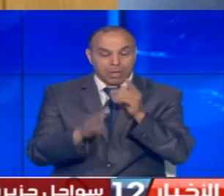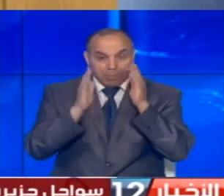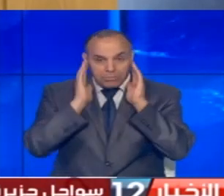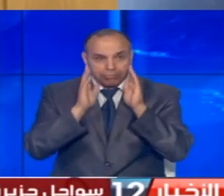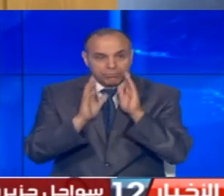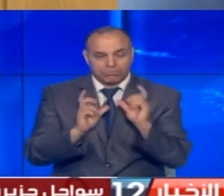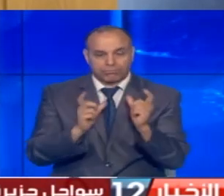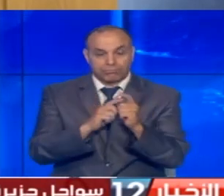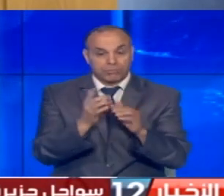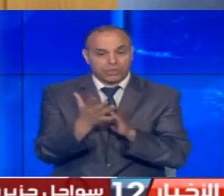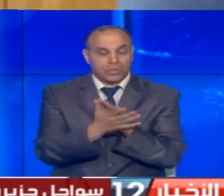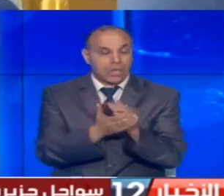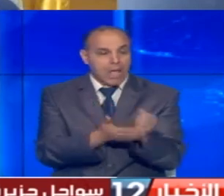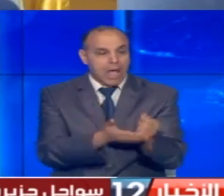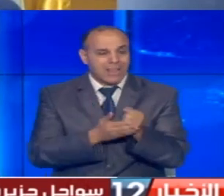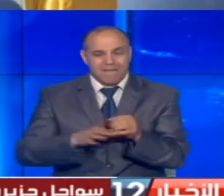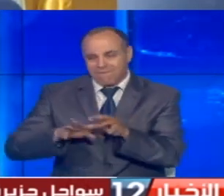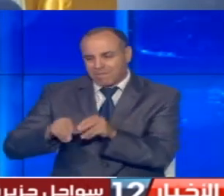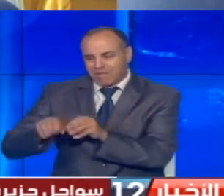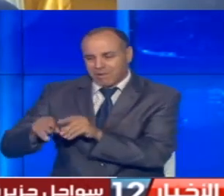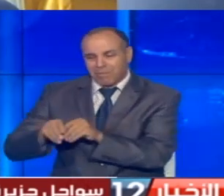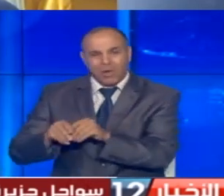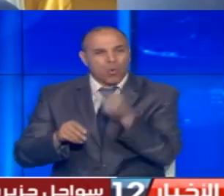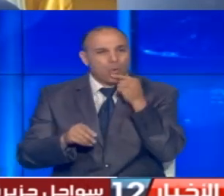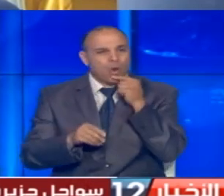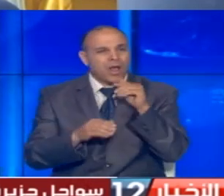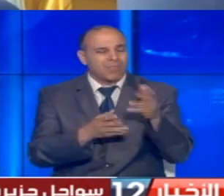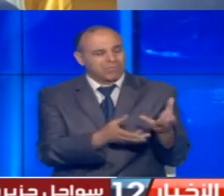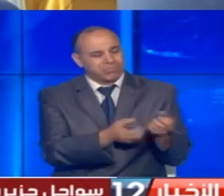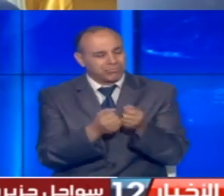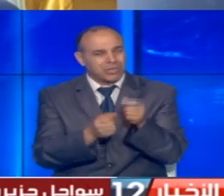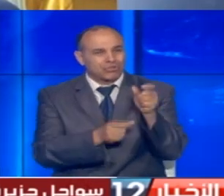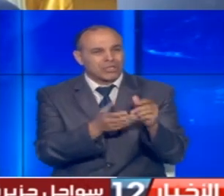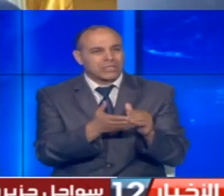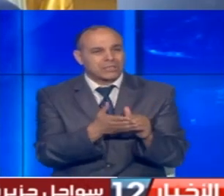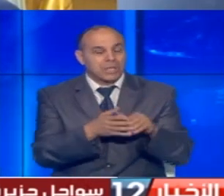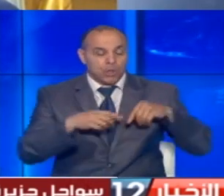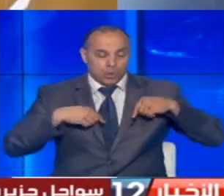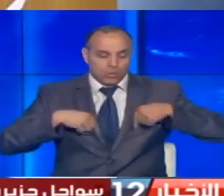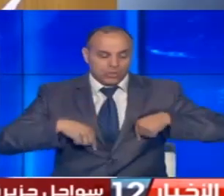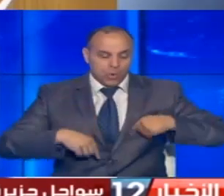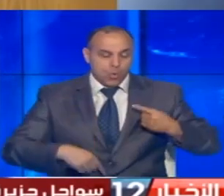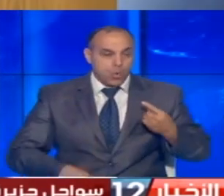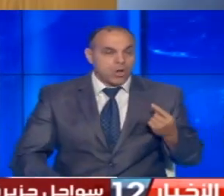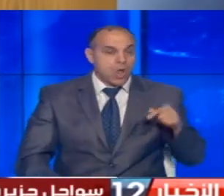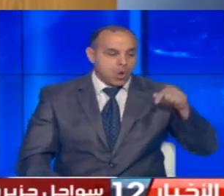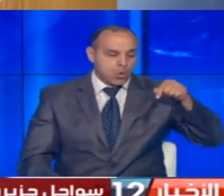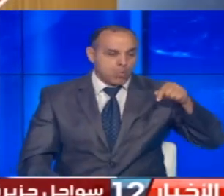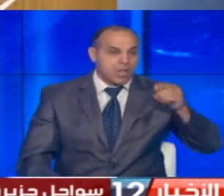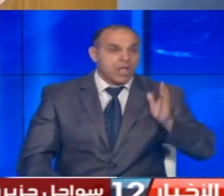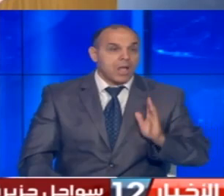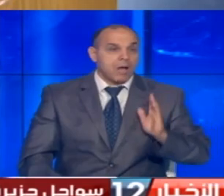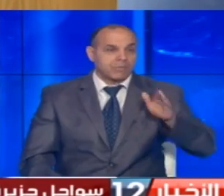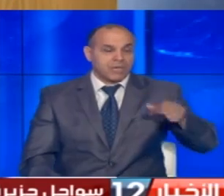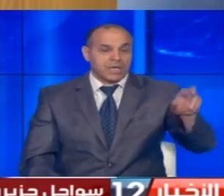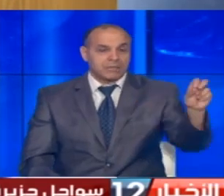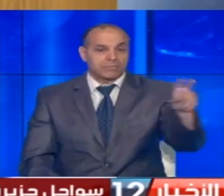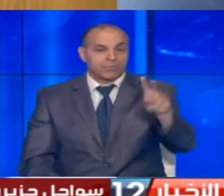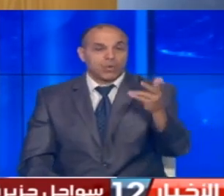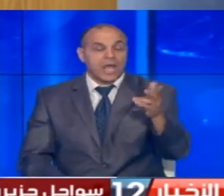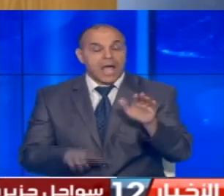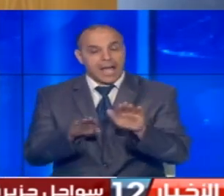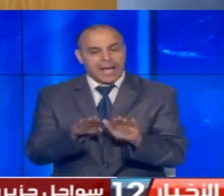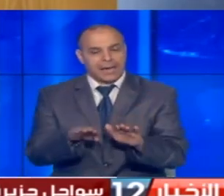خلية أزمة للإحاطة بالعائلات وبالناجين من الحادثة، فيما قام رئيس الحكومة يوسف الشاهد اليوم بزيارة إلى